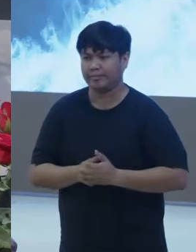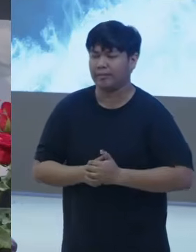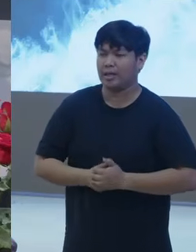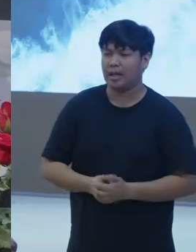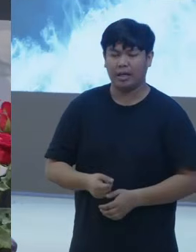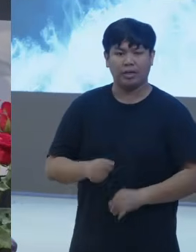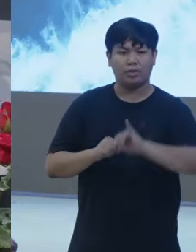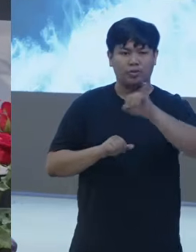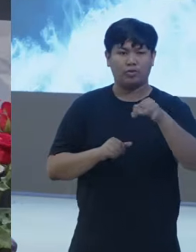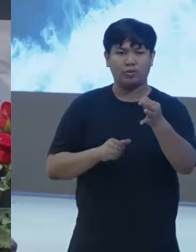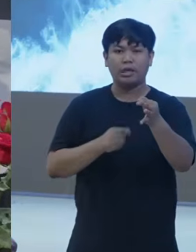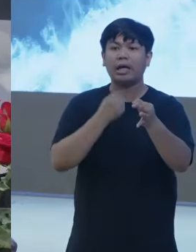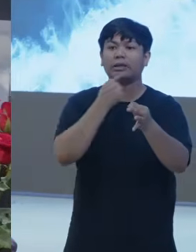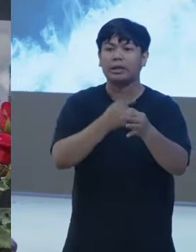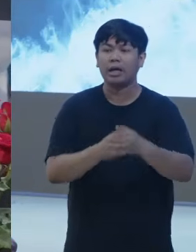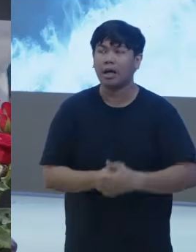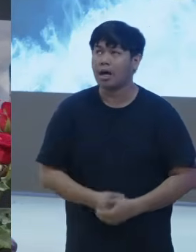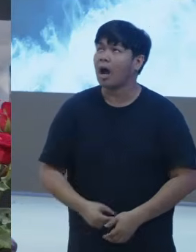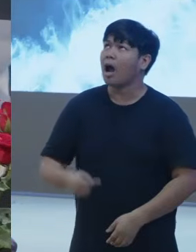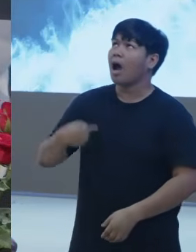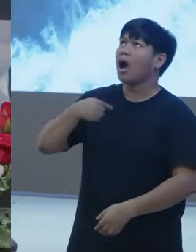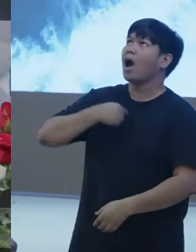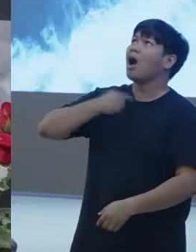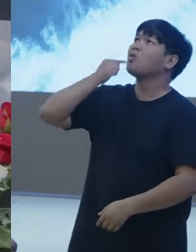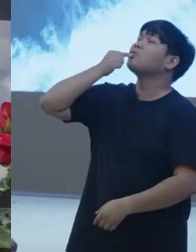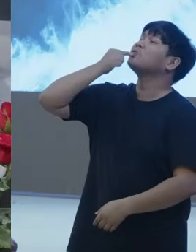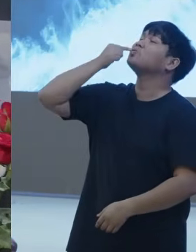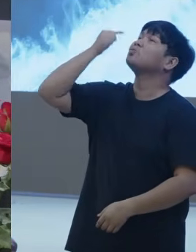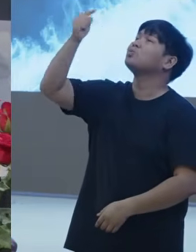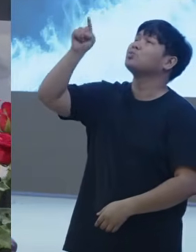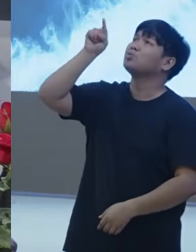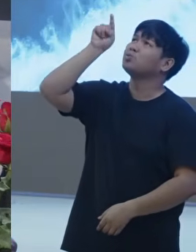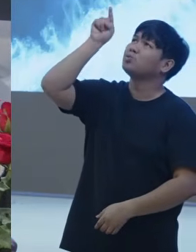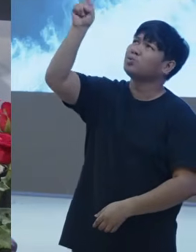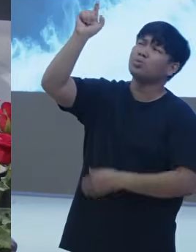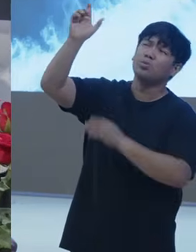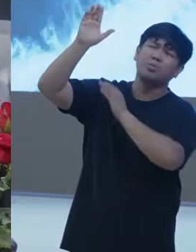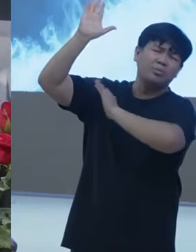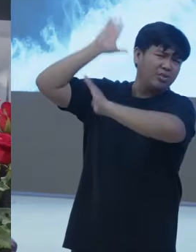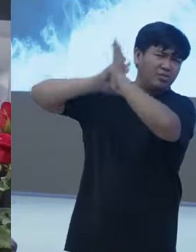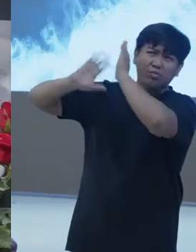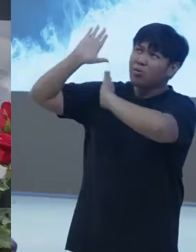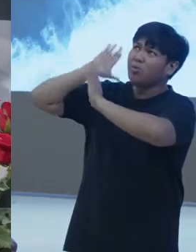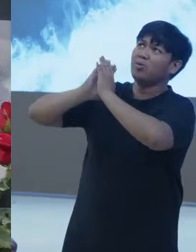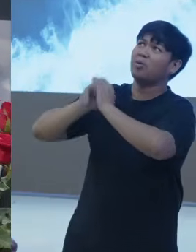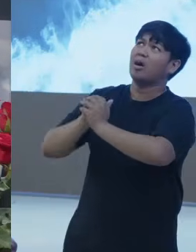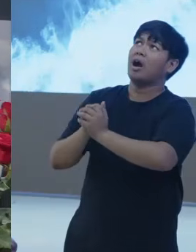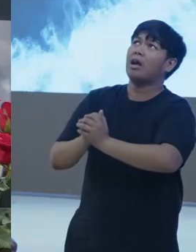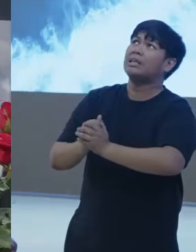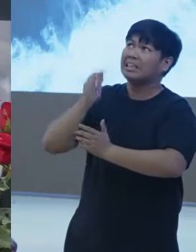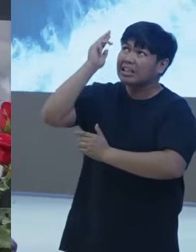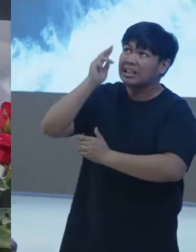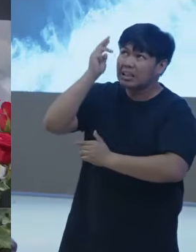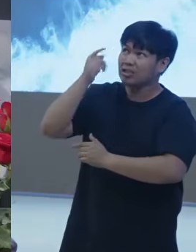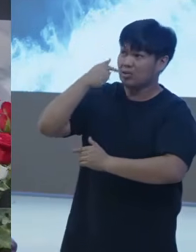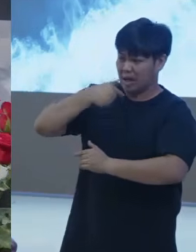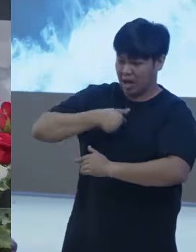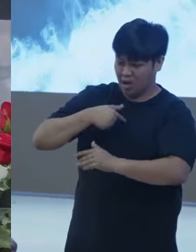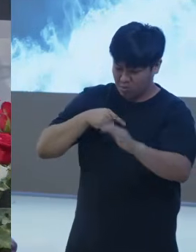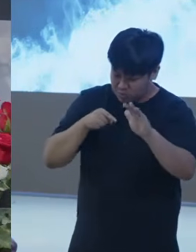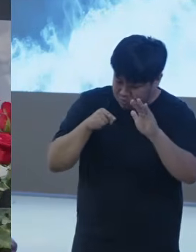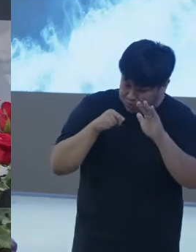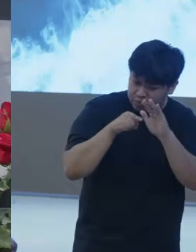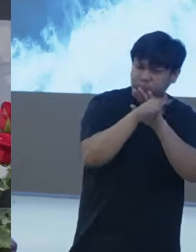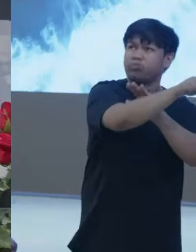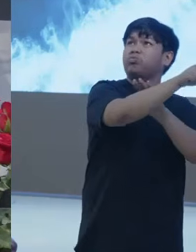yet in my country? Hindi ba, Panginoon? Sinabi ko na nga ba eh. Hindi ba ito yung sinasabi ko? Ito na nga